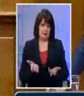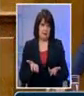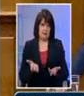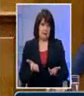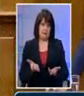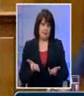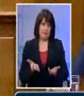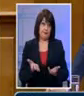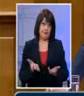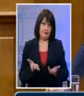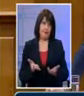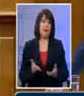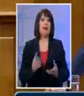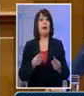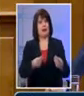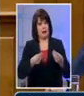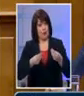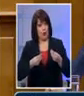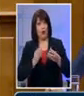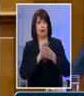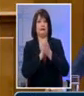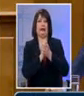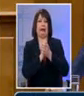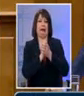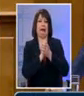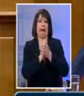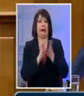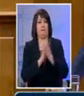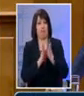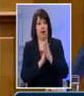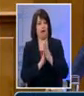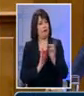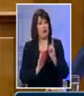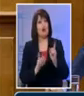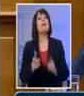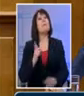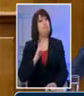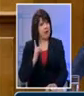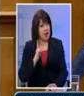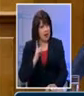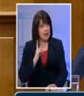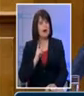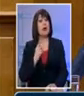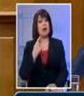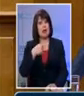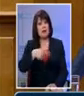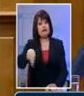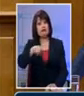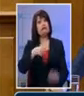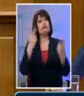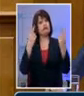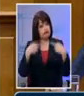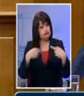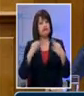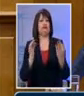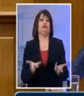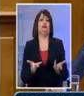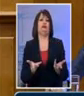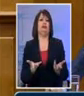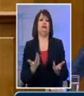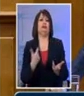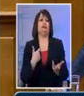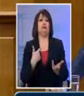να δώσετε εύσημα στην προσπάθειά μας. Περίμενα όμως να αναγνωρίσετε τα αυτονόητα. Εμείς δημιουργήσαμε το